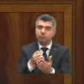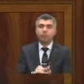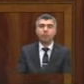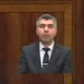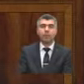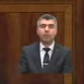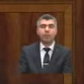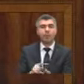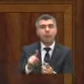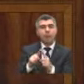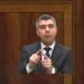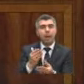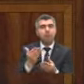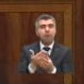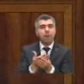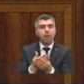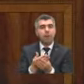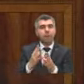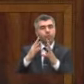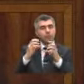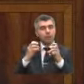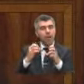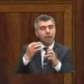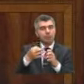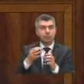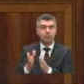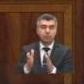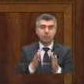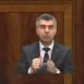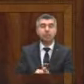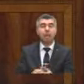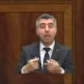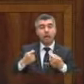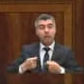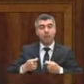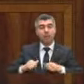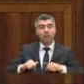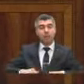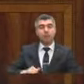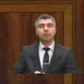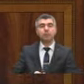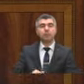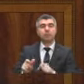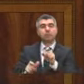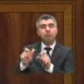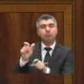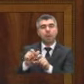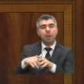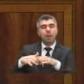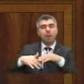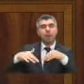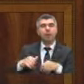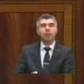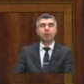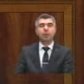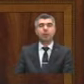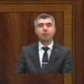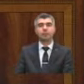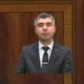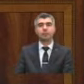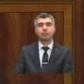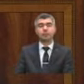هذا المحور. سيد الرئيس، السادة الوزراء، السيدات والسادة النائبات والنواب المحترمون،